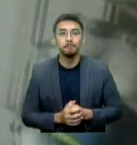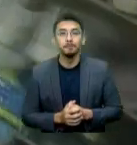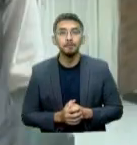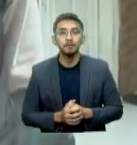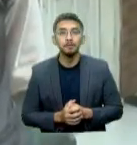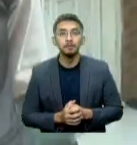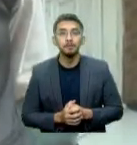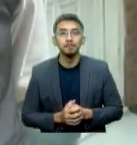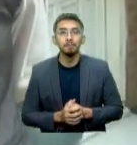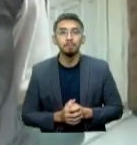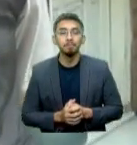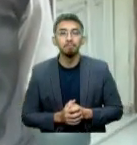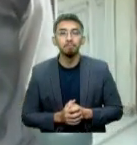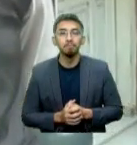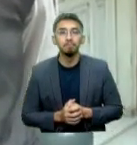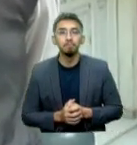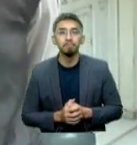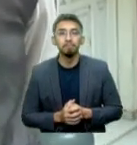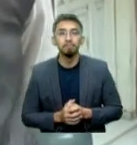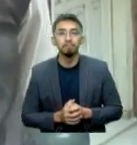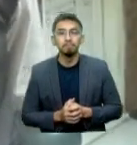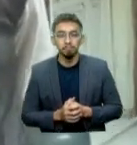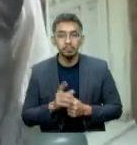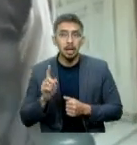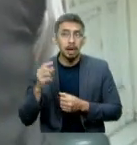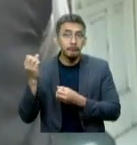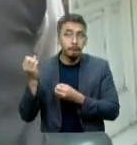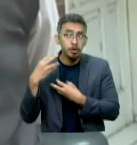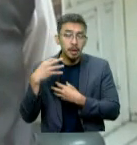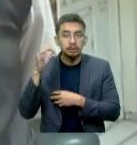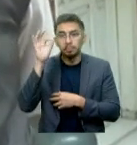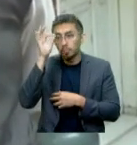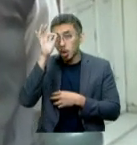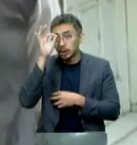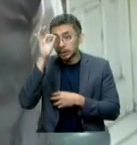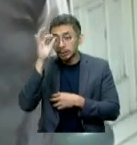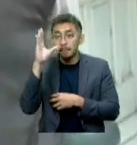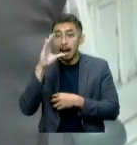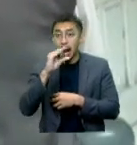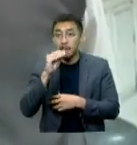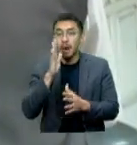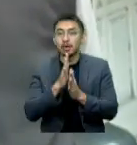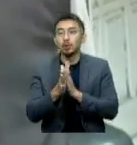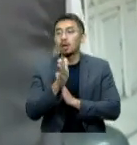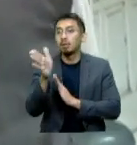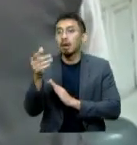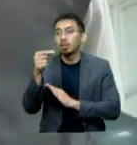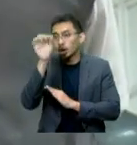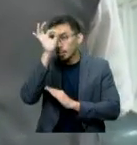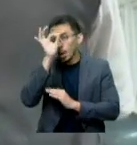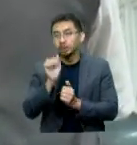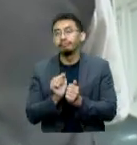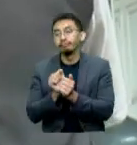Menurut informasi sih emang saya dapat dari polisi ya waktu malam itu dibawa Pak ke kantor polisi. Udah nyerahin diri kalau nggak salah